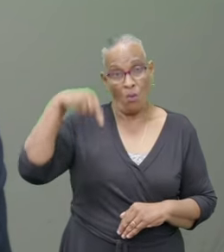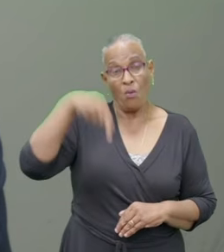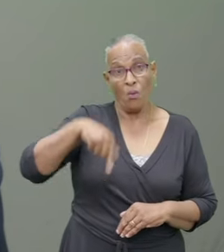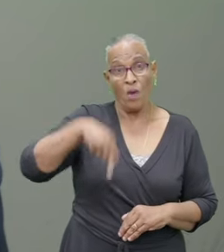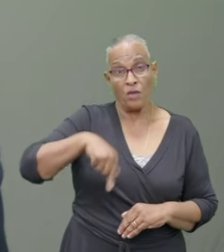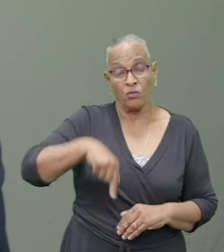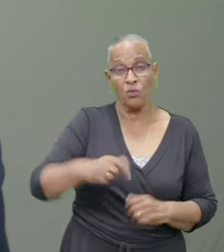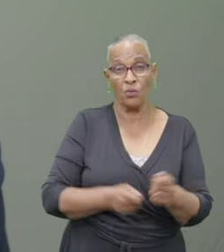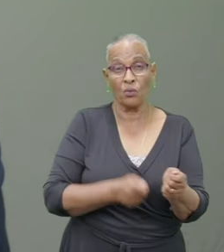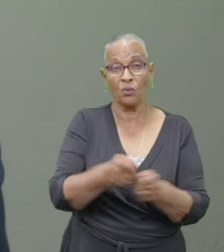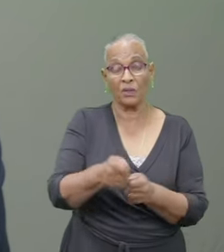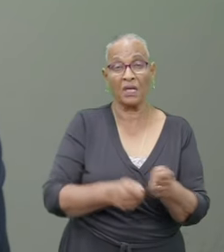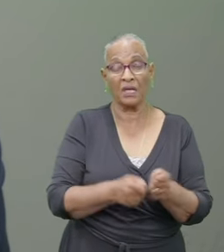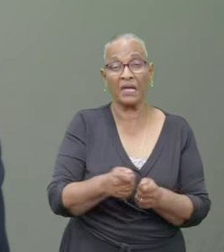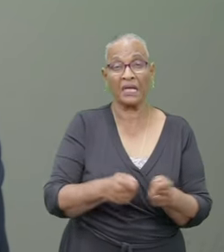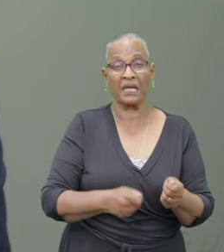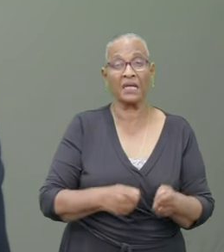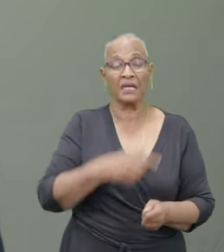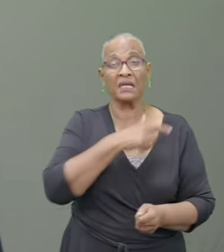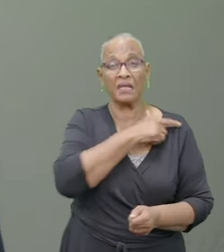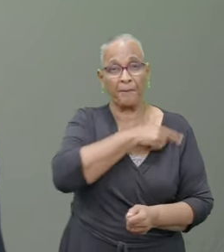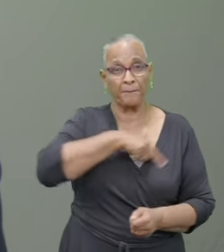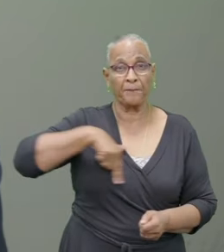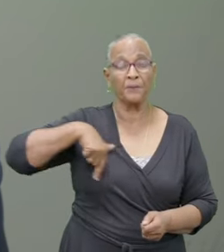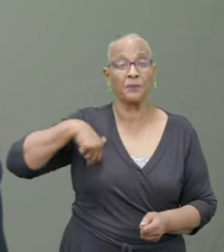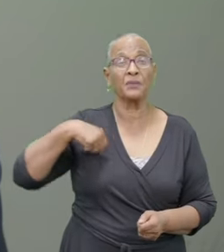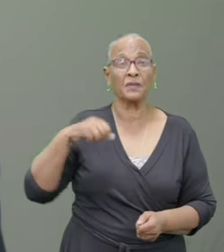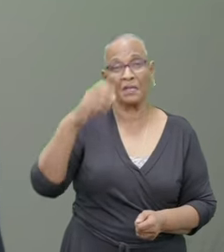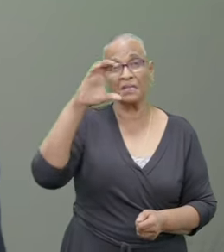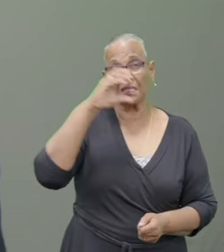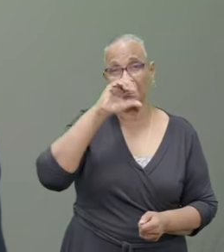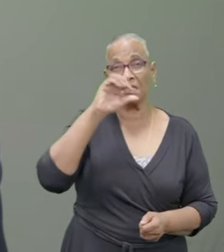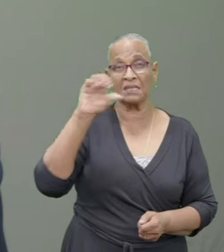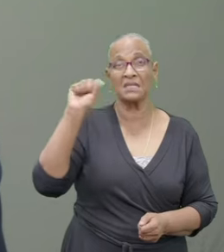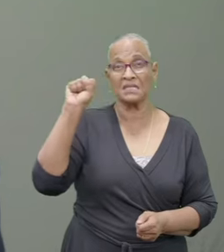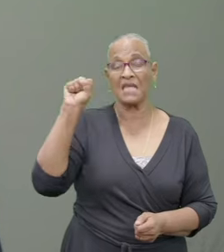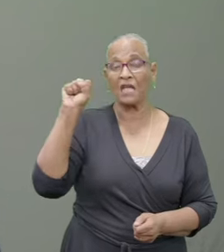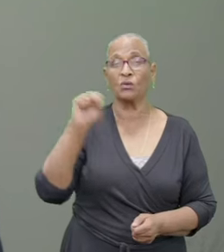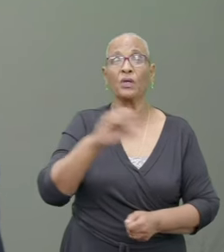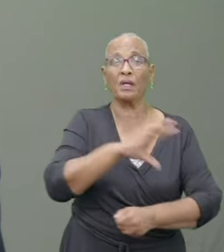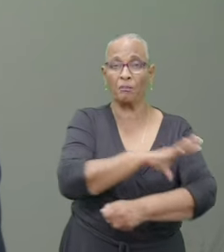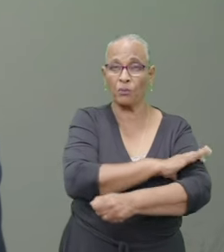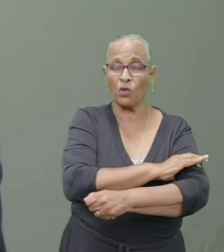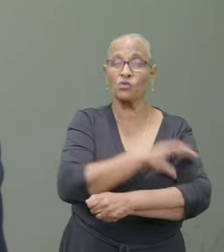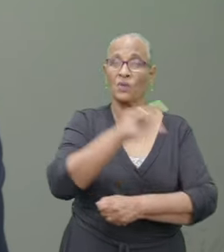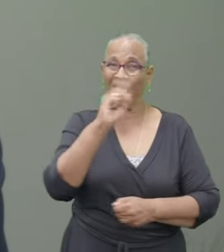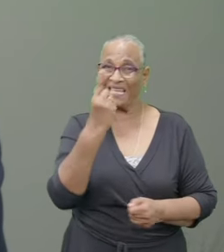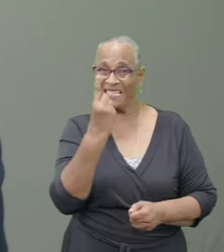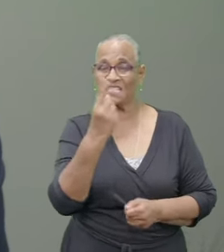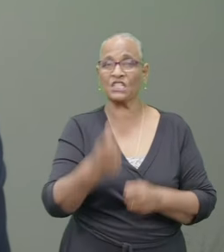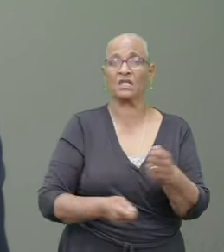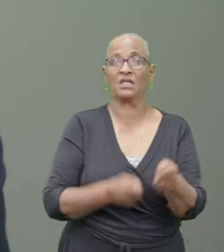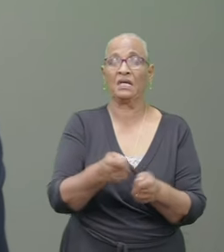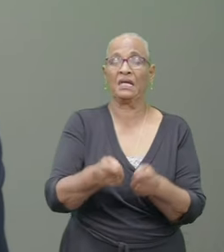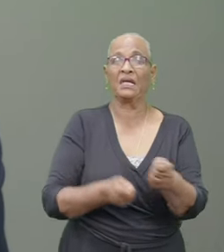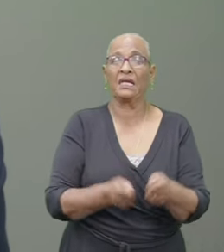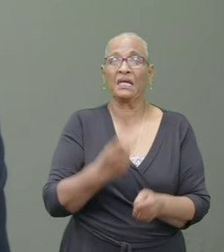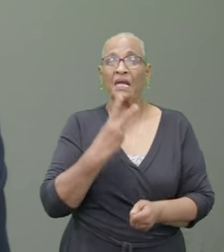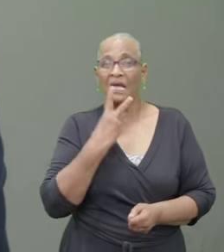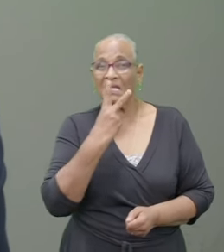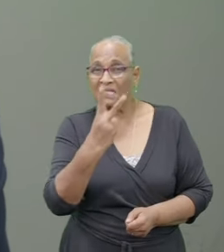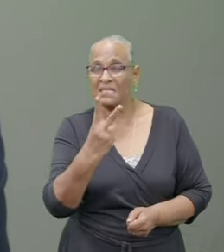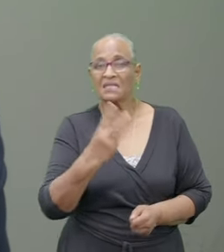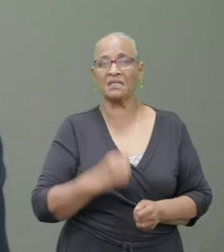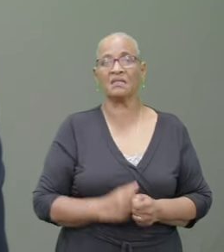deze kwestie heel nauwlettend gevolgd. U weet dat wij aantraden in een COVID-pandemie. En u gaat straks zien in de cijfers over